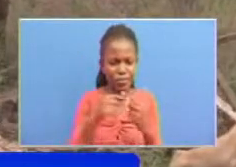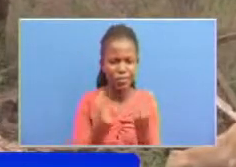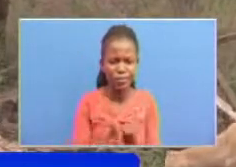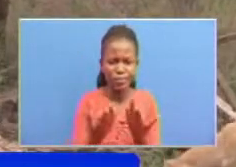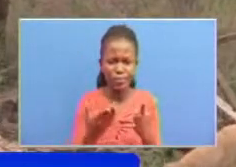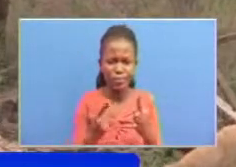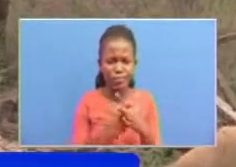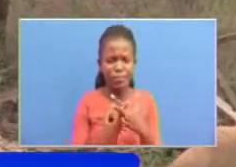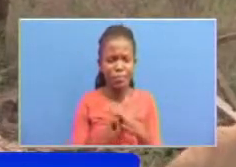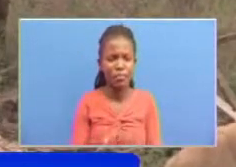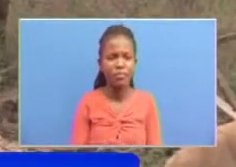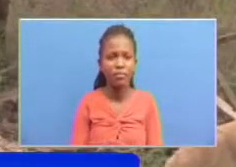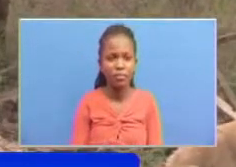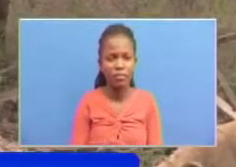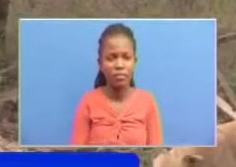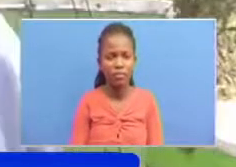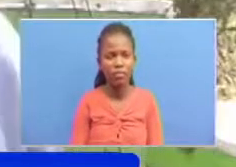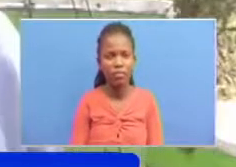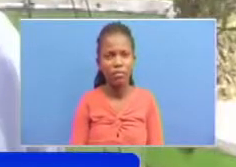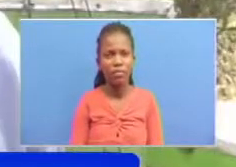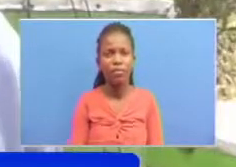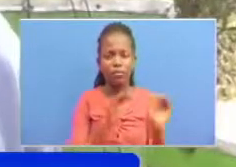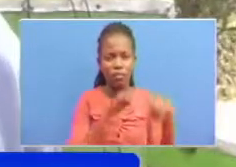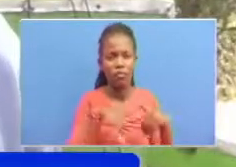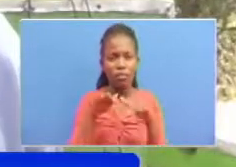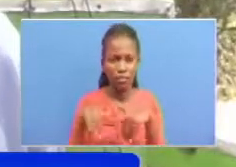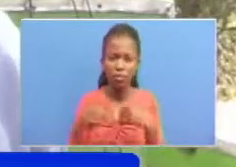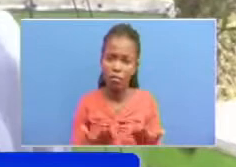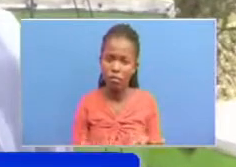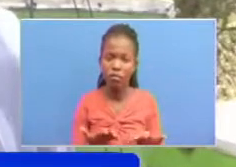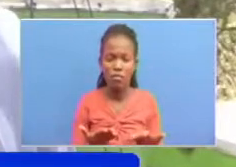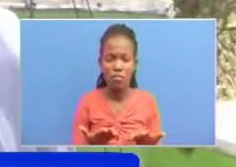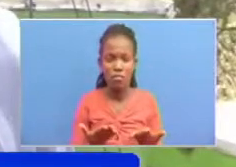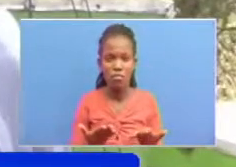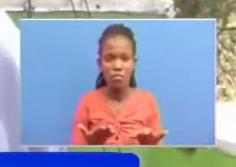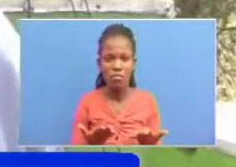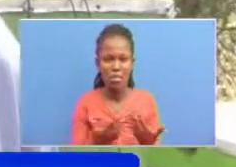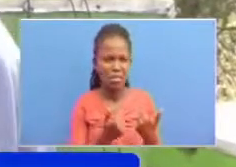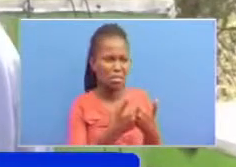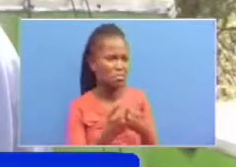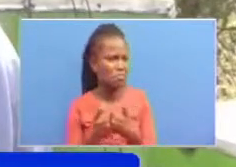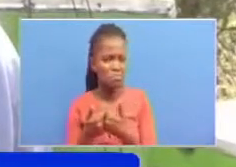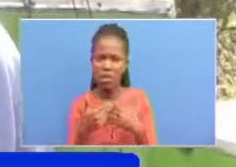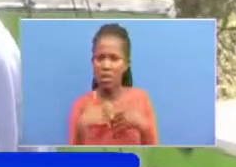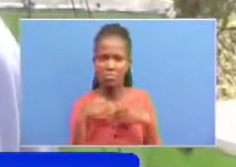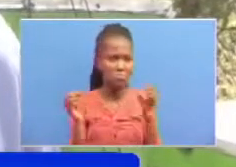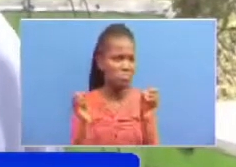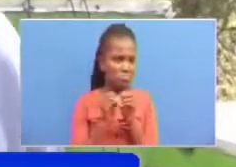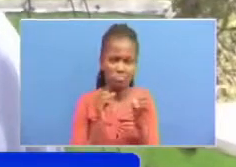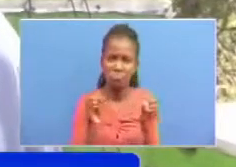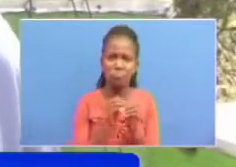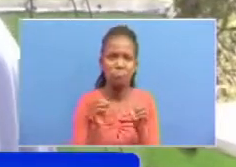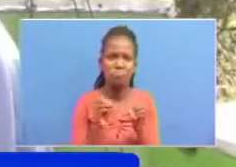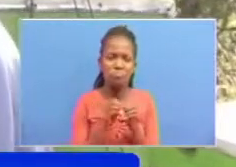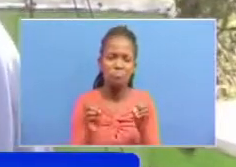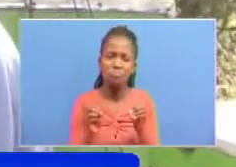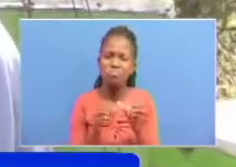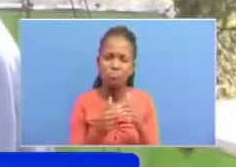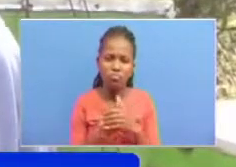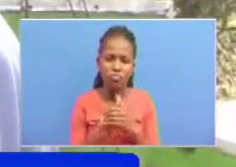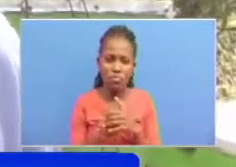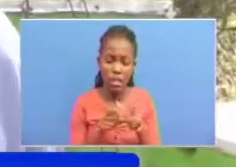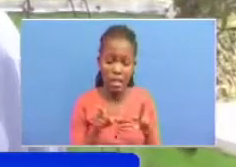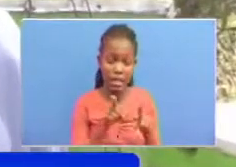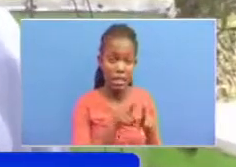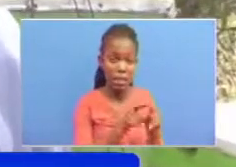nzuki. Uimi wa nzuki, ndui ngwa madhena kana ndui uito mwenene mwono. Nani